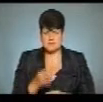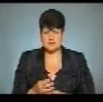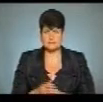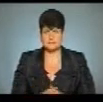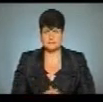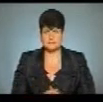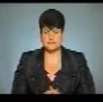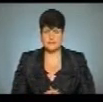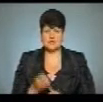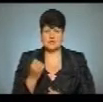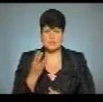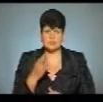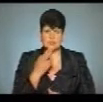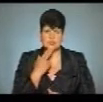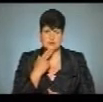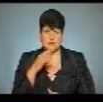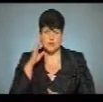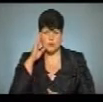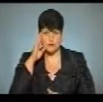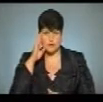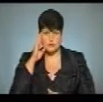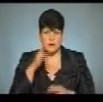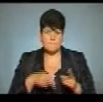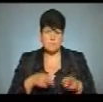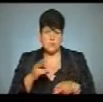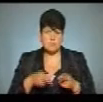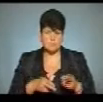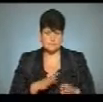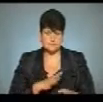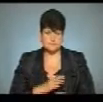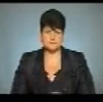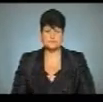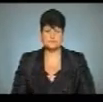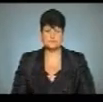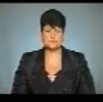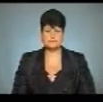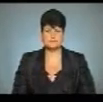Григорій Курицький. 14 червня хлопчика прооперували.